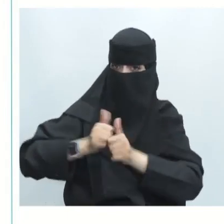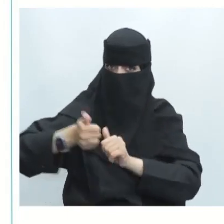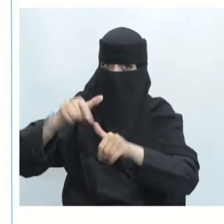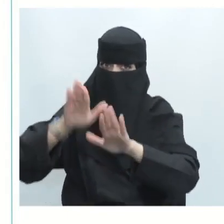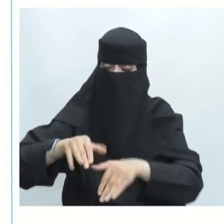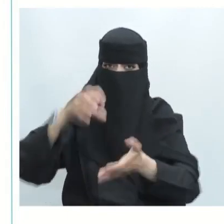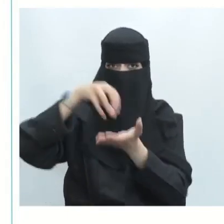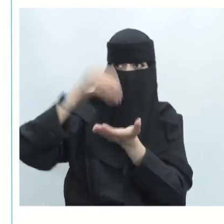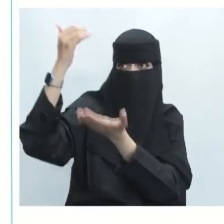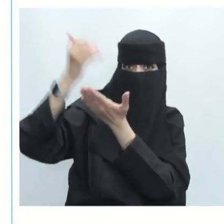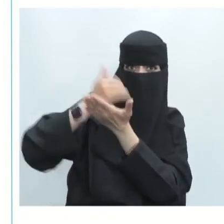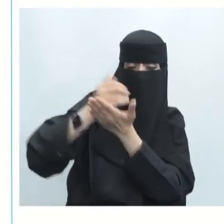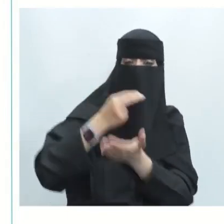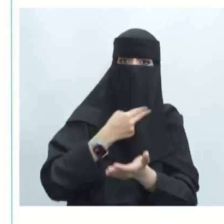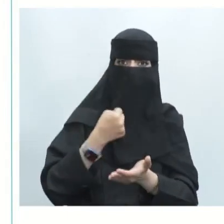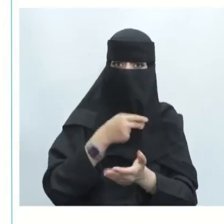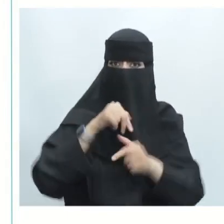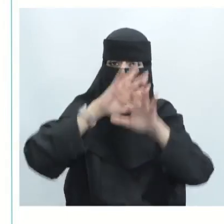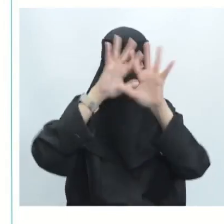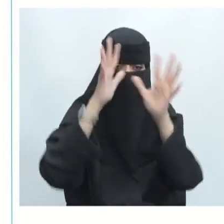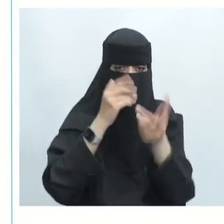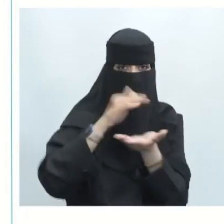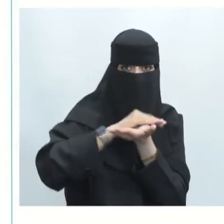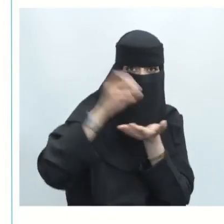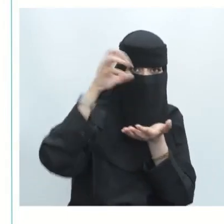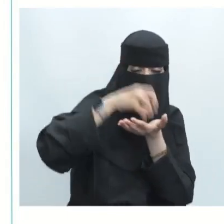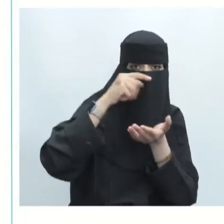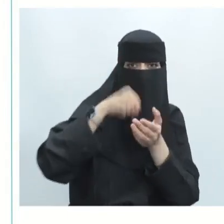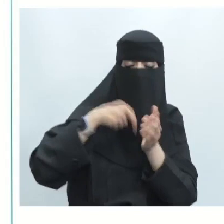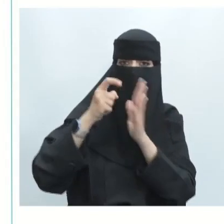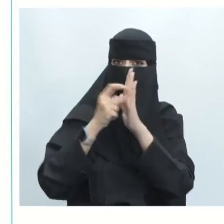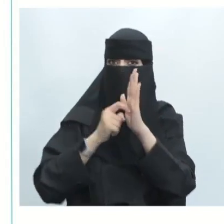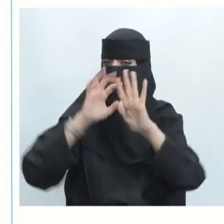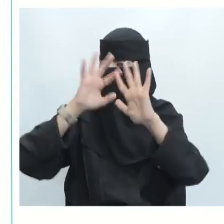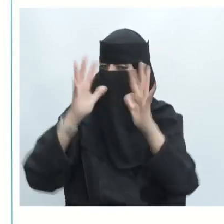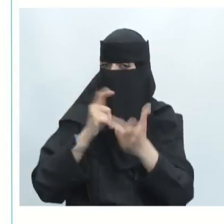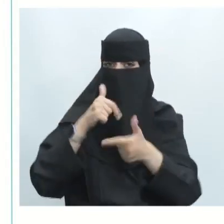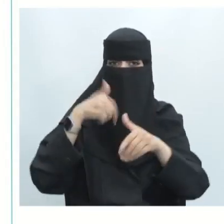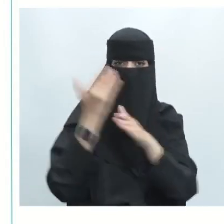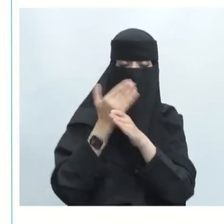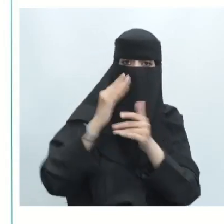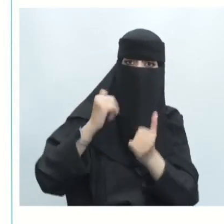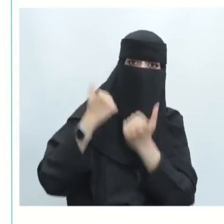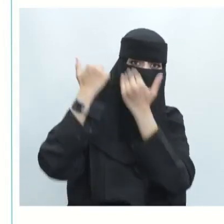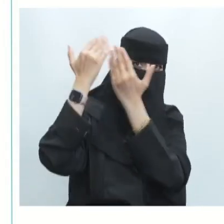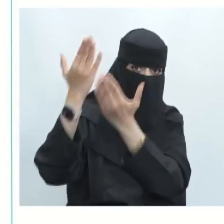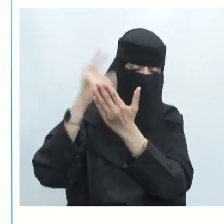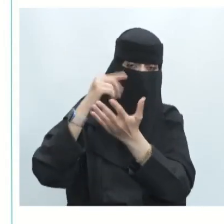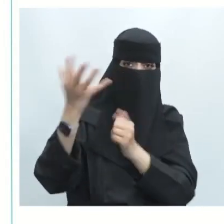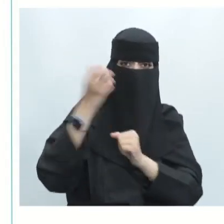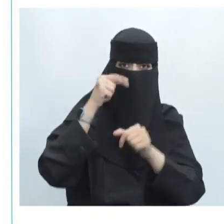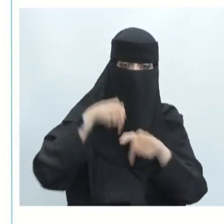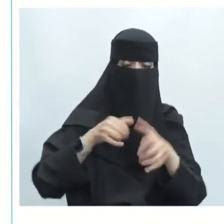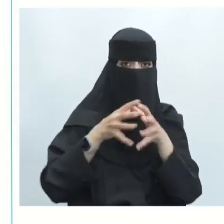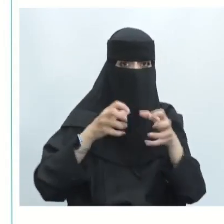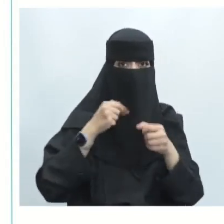الاقتصادي الحكومه الاستقرار القوانين كل ذلك من العوامل الخارجيه التي تحتاج الى